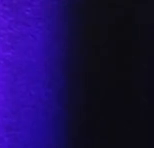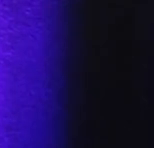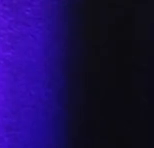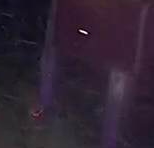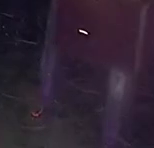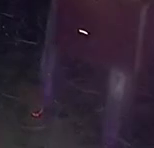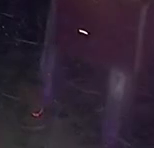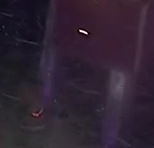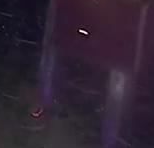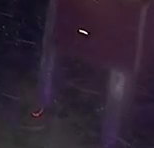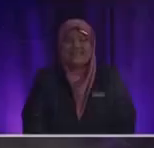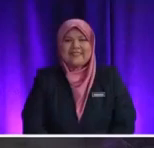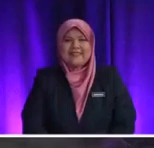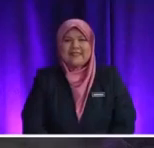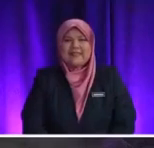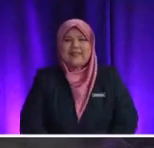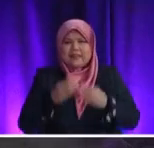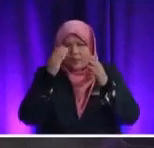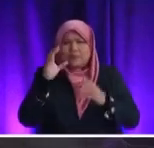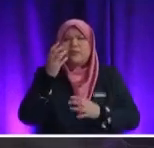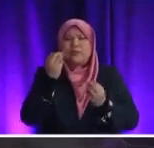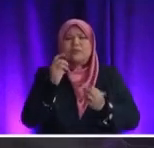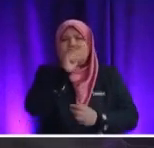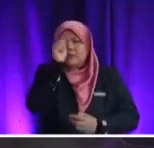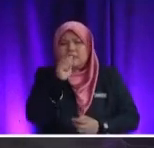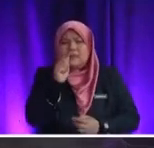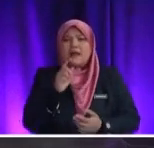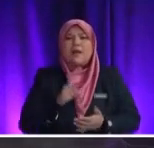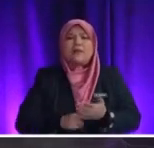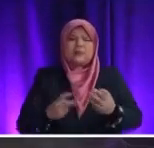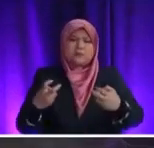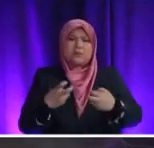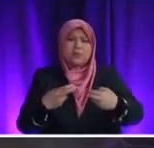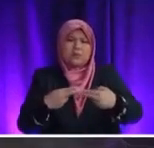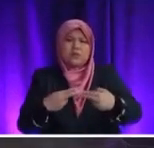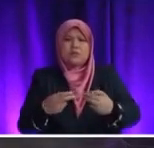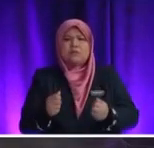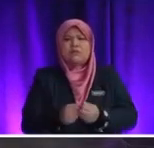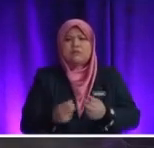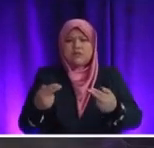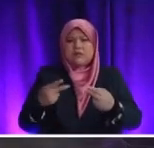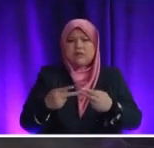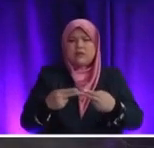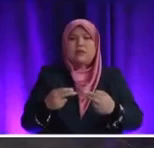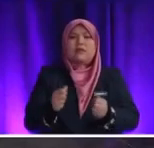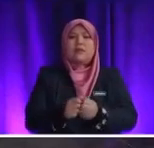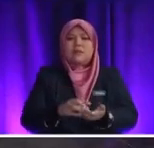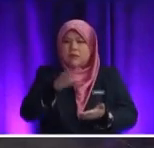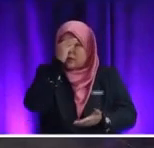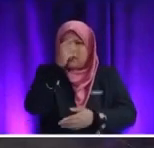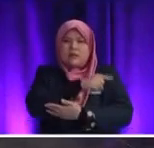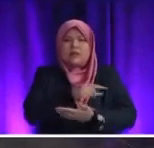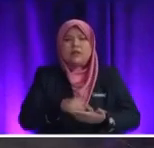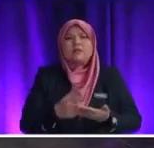oke baiklah cegos nih Saya nggak tanya aku kaitan ataupun apa yang berkaitan dengan api kita gajah ego